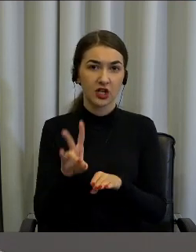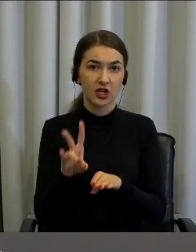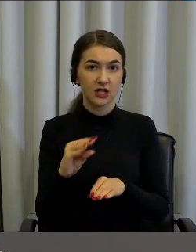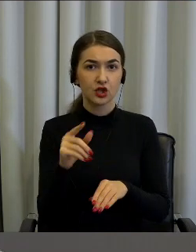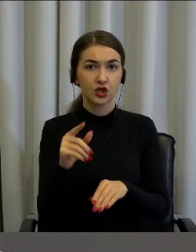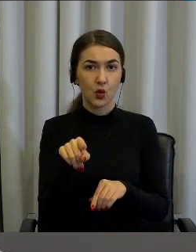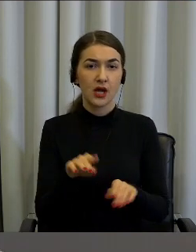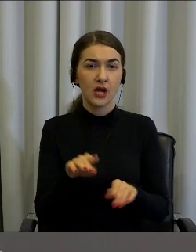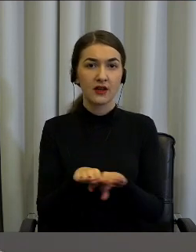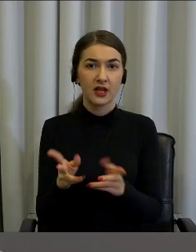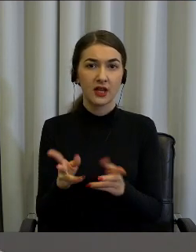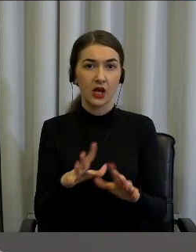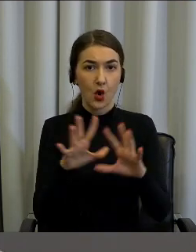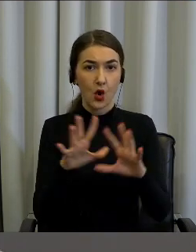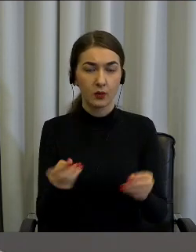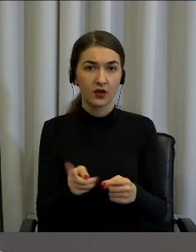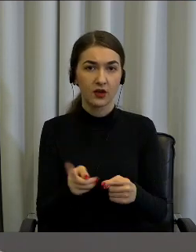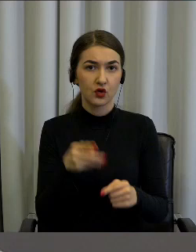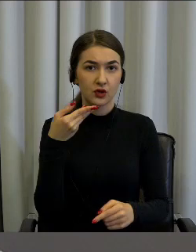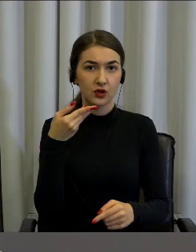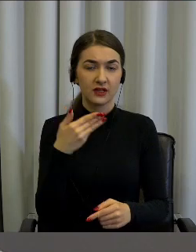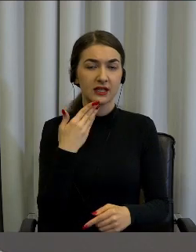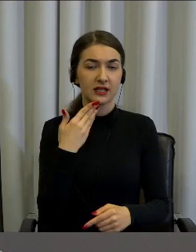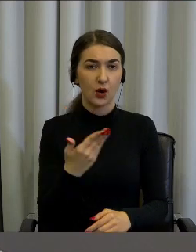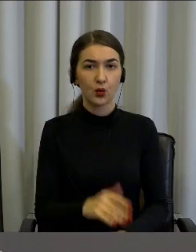рівень Який охоплюється у цьому звіті